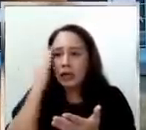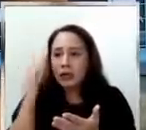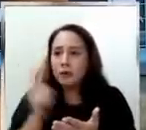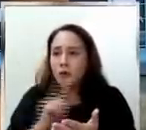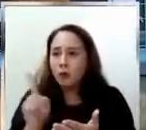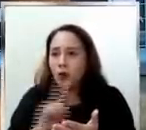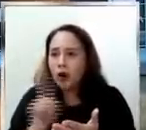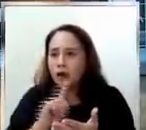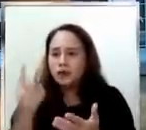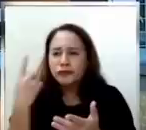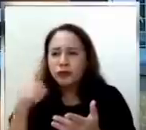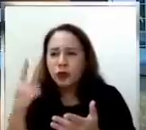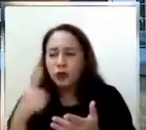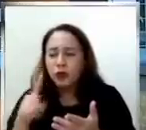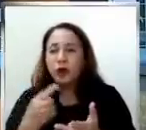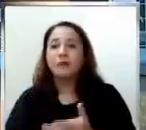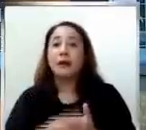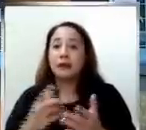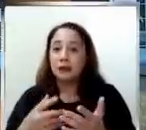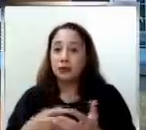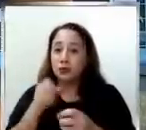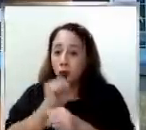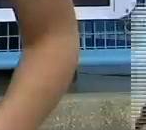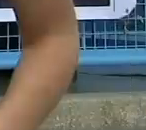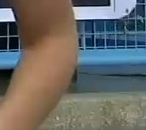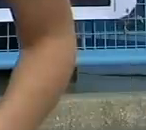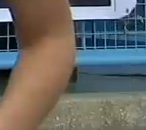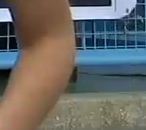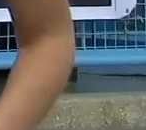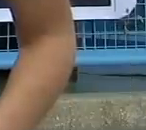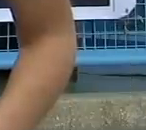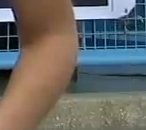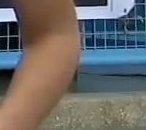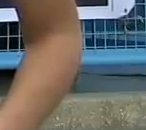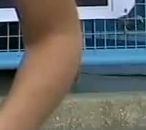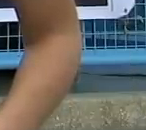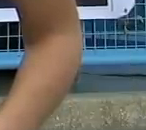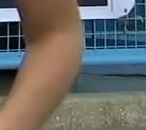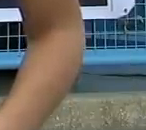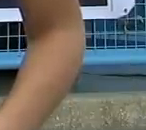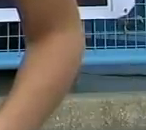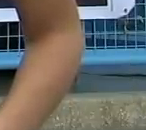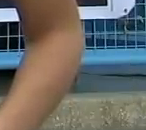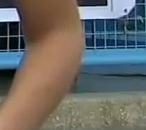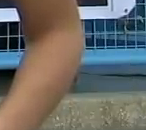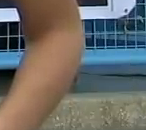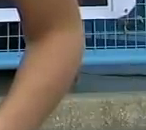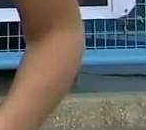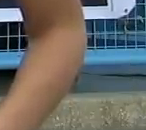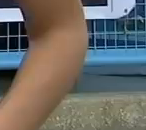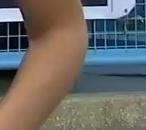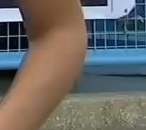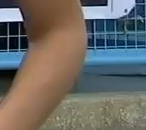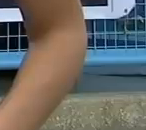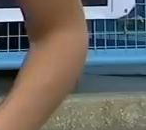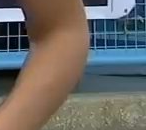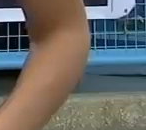ang perang pinaghirapan hindi mapunta sa wala. Rizal Abdurrahman, Nakatuto, 24 Oras.